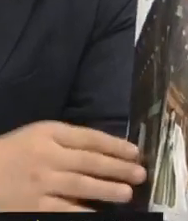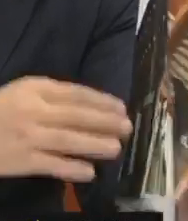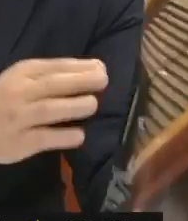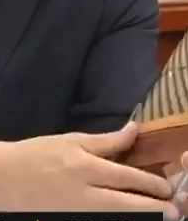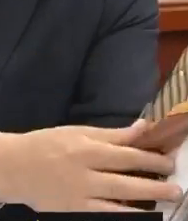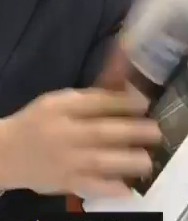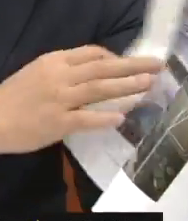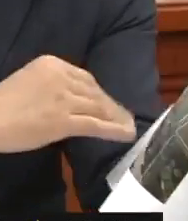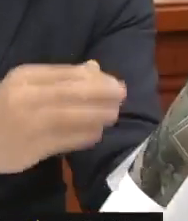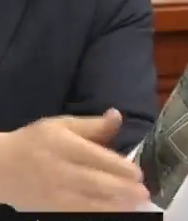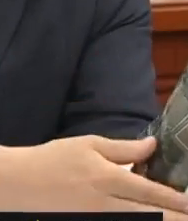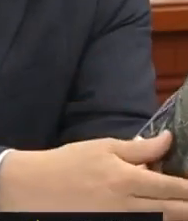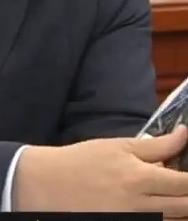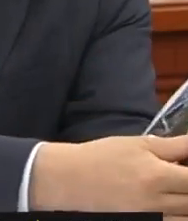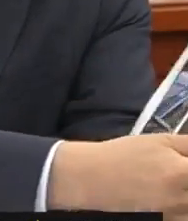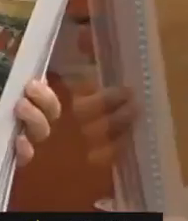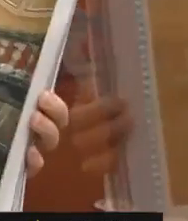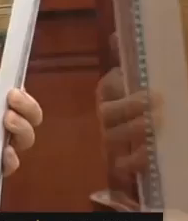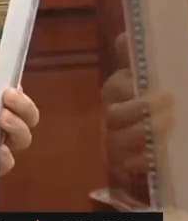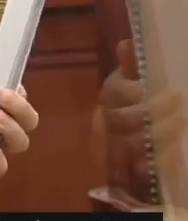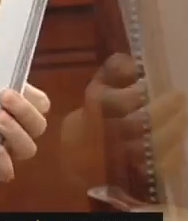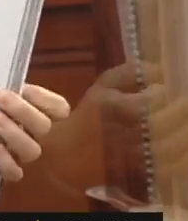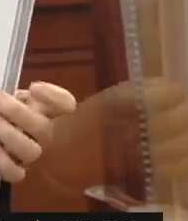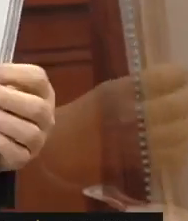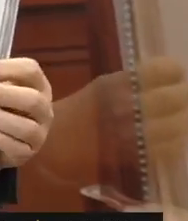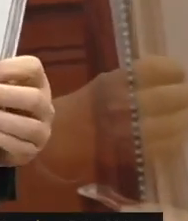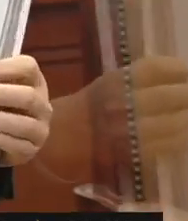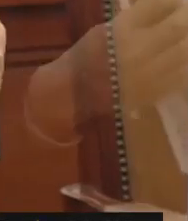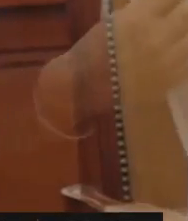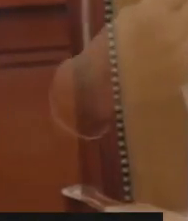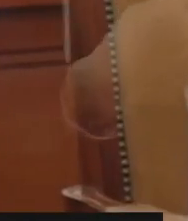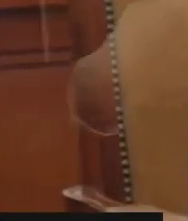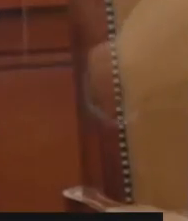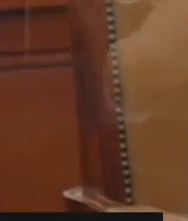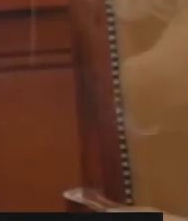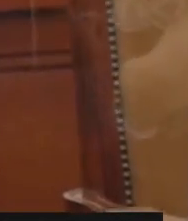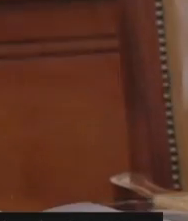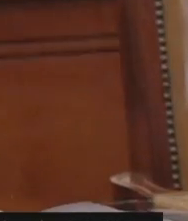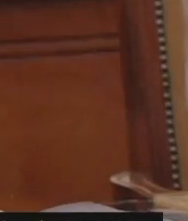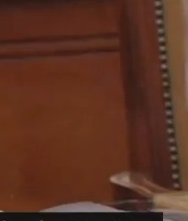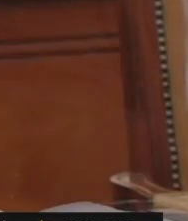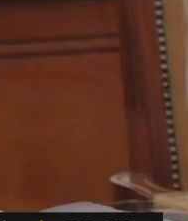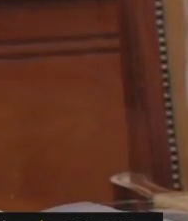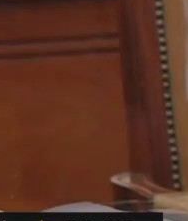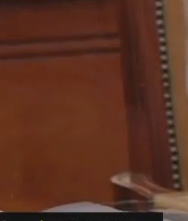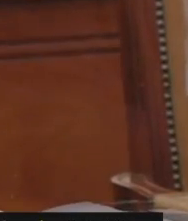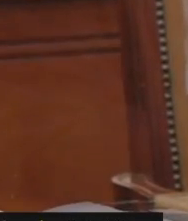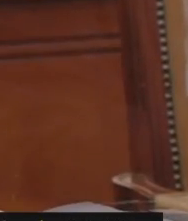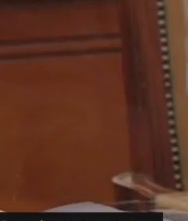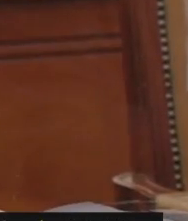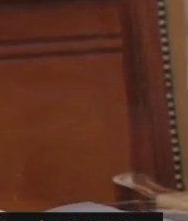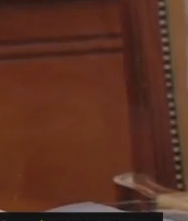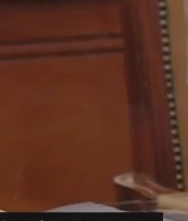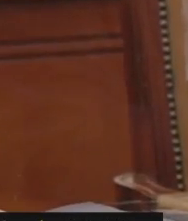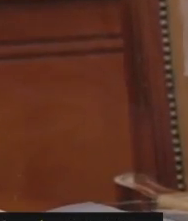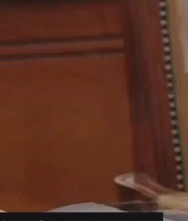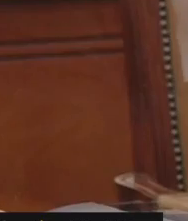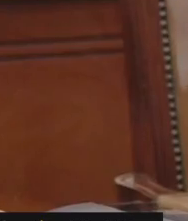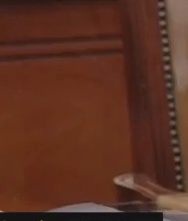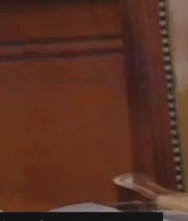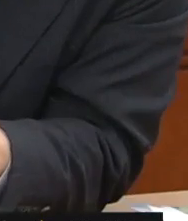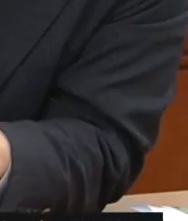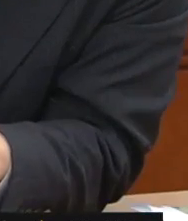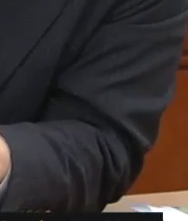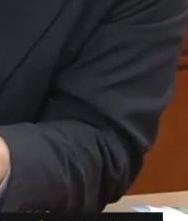사진이 이아영 이게 대한민국 의 반복 입니까 이게 하므로 보이죠 다음 동 분화 홍보 라고 했는데